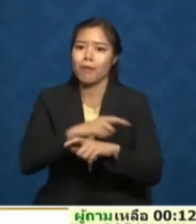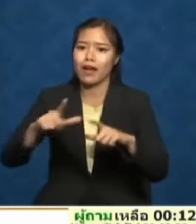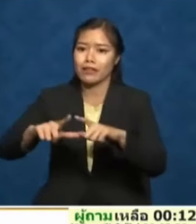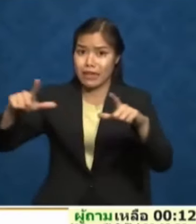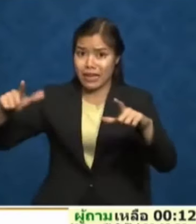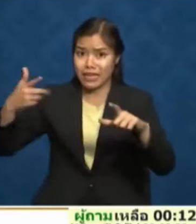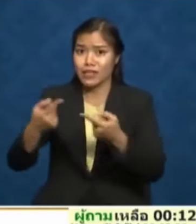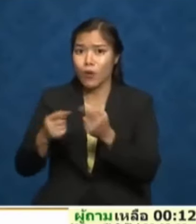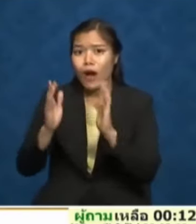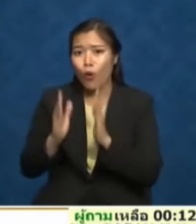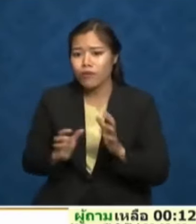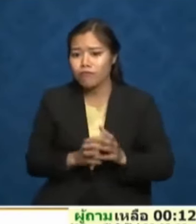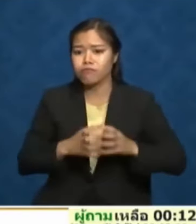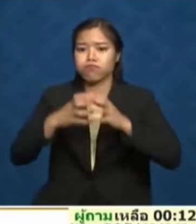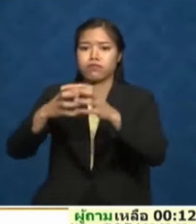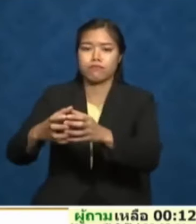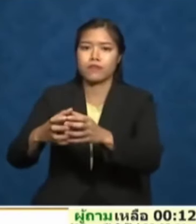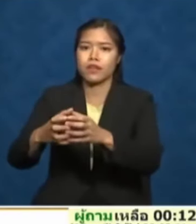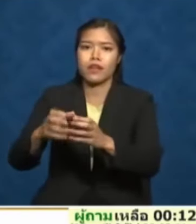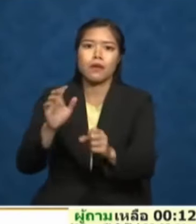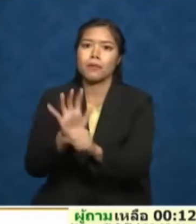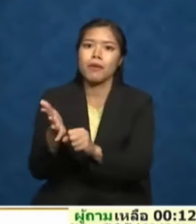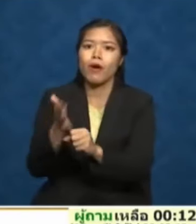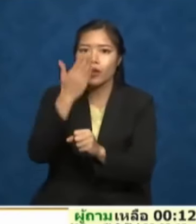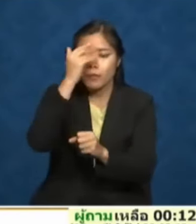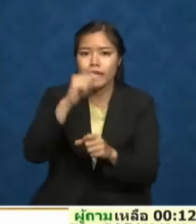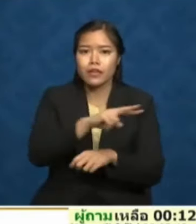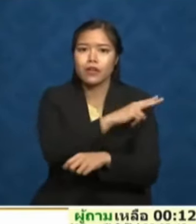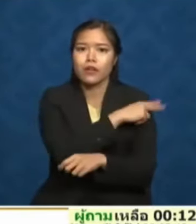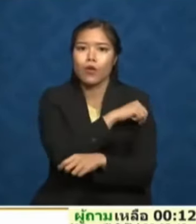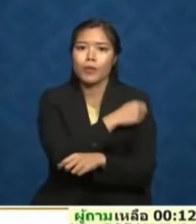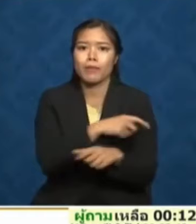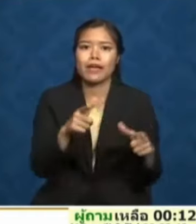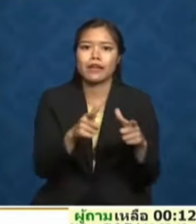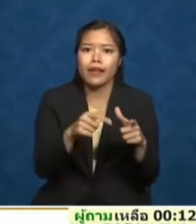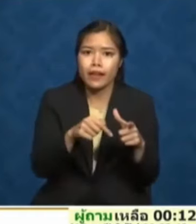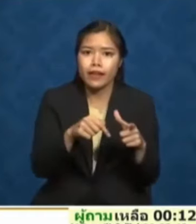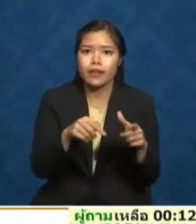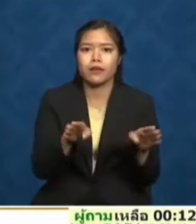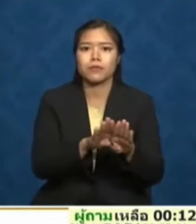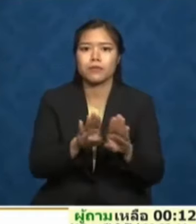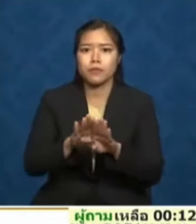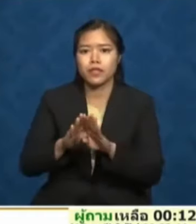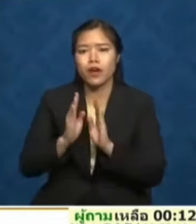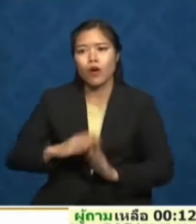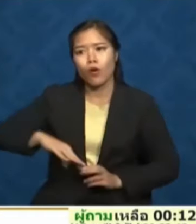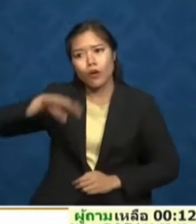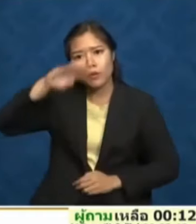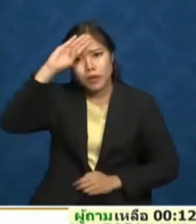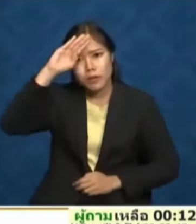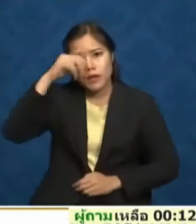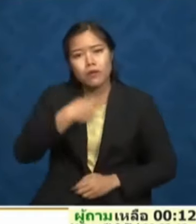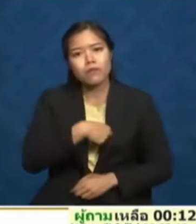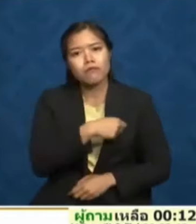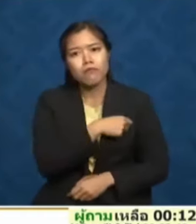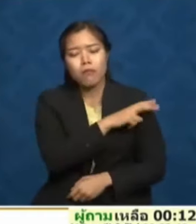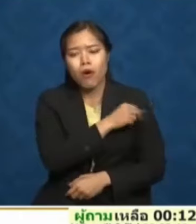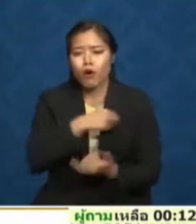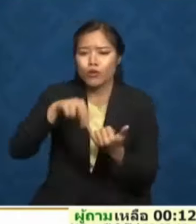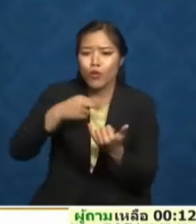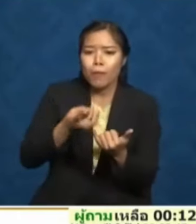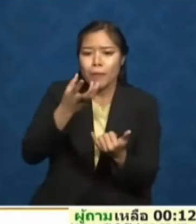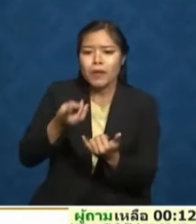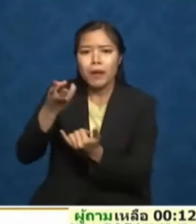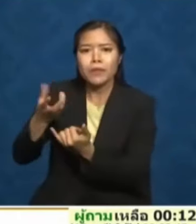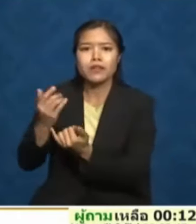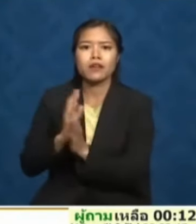อัดมากขึ้นเพราะว่าสถานพยาบาลเล็กๆปิดตัวไปนะคะแพทย์ก็มีเวลาตรวจวินิจฉัยโรคน้อยลงค่ะผู้ป่วยวิกฤตที่